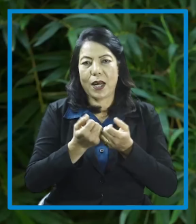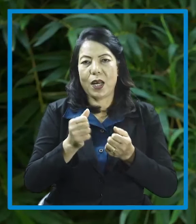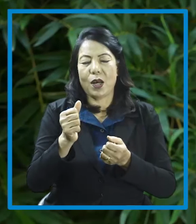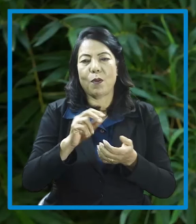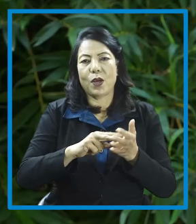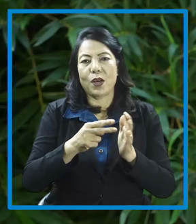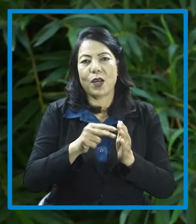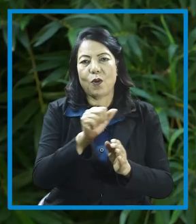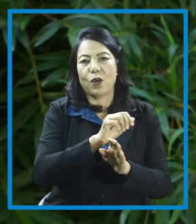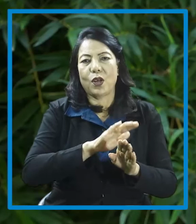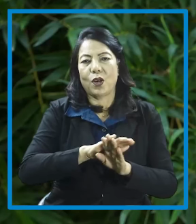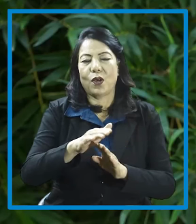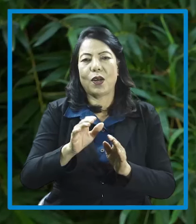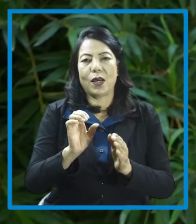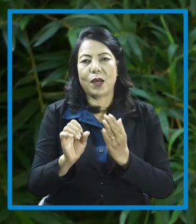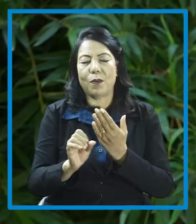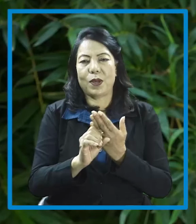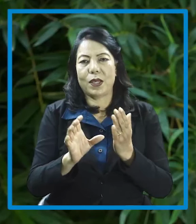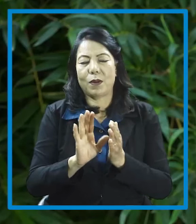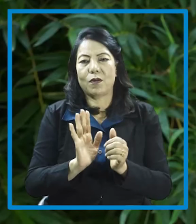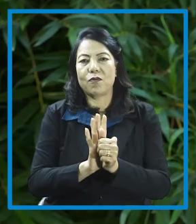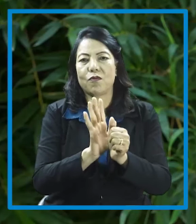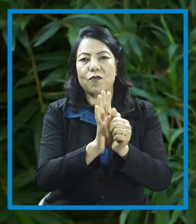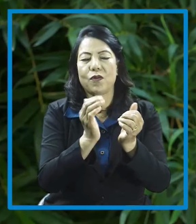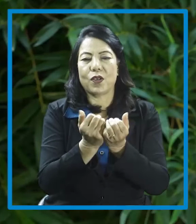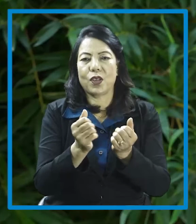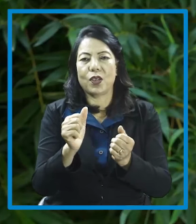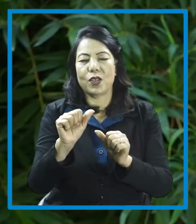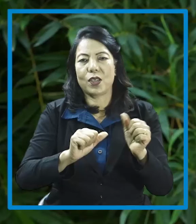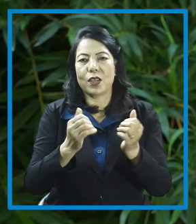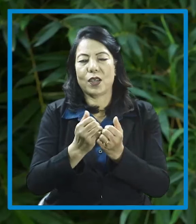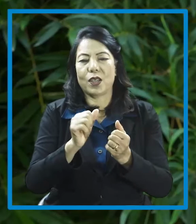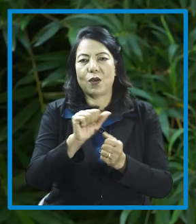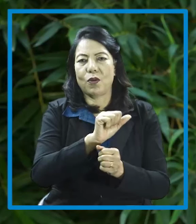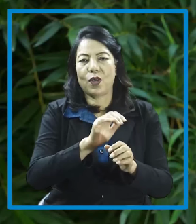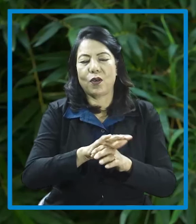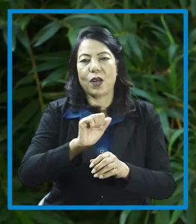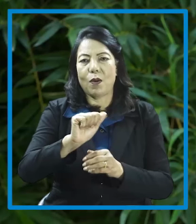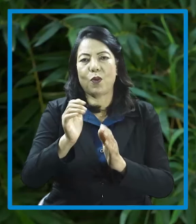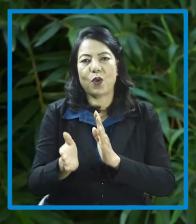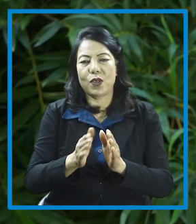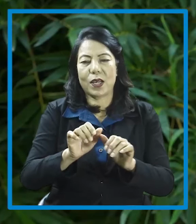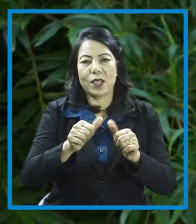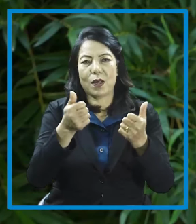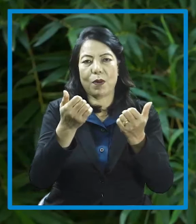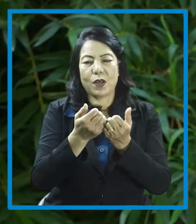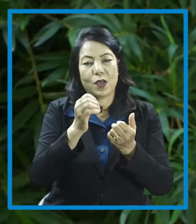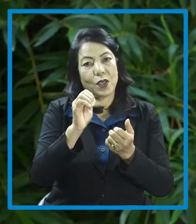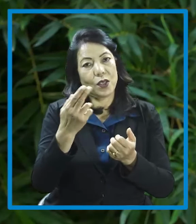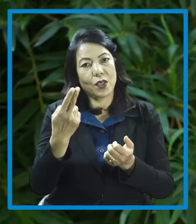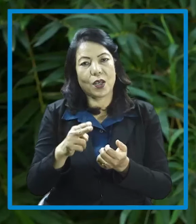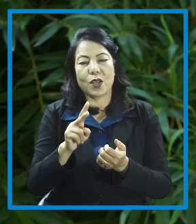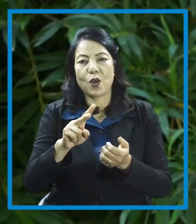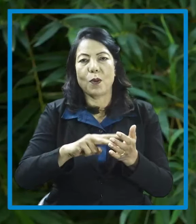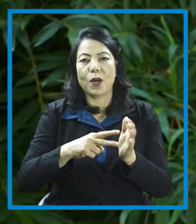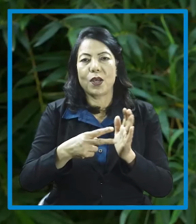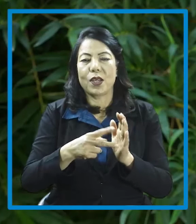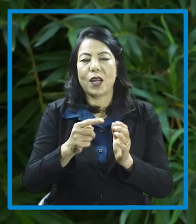विथ देयर प्लान देन द प्रोजेक्ट जस्ट सपोर्टेड देम फ्रम बिहाइन्ड सो द्याट दे आर एबल